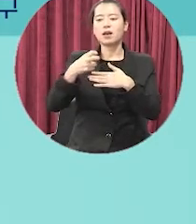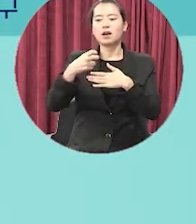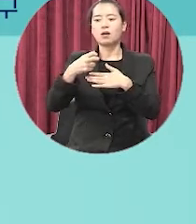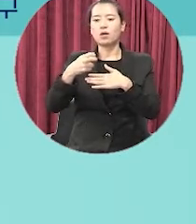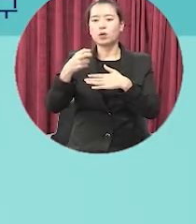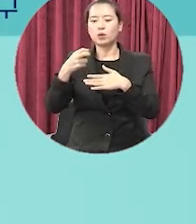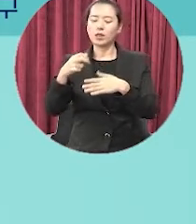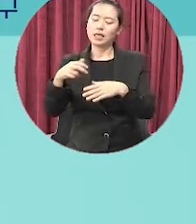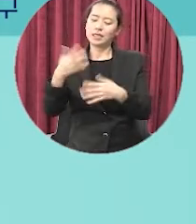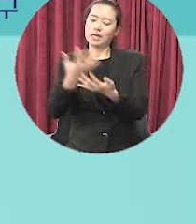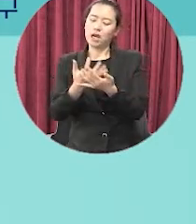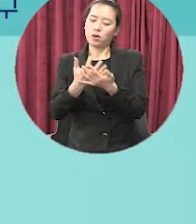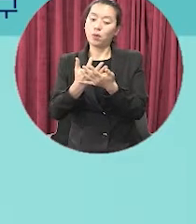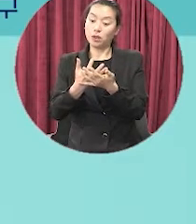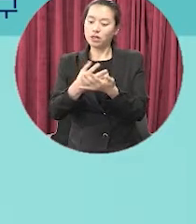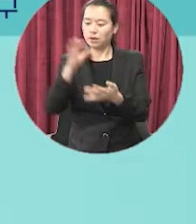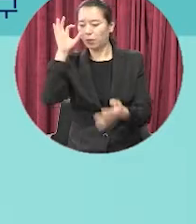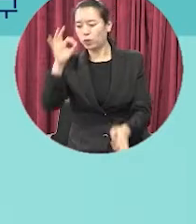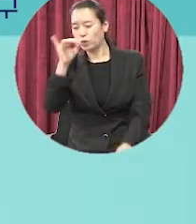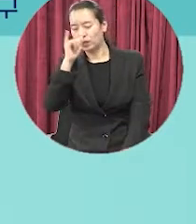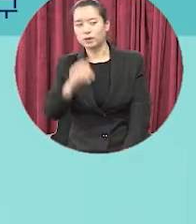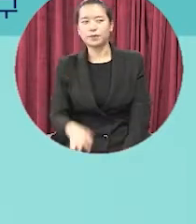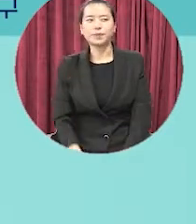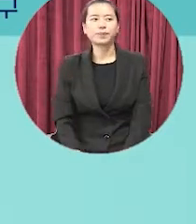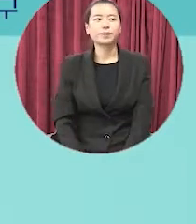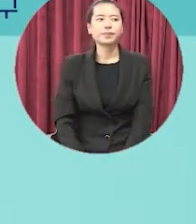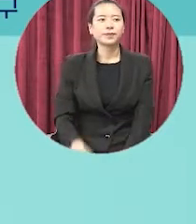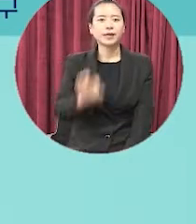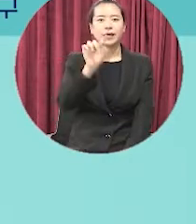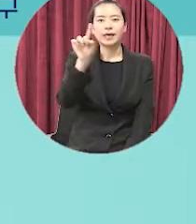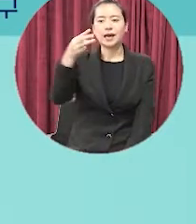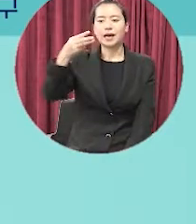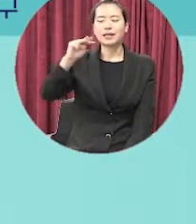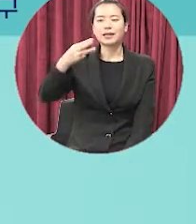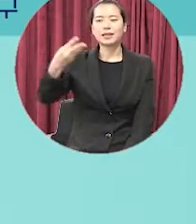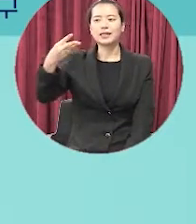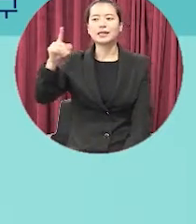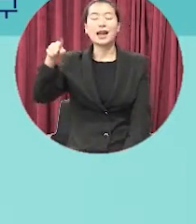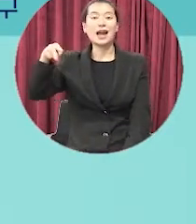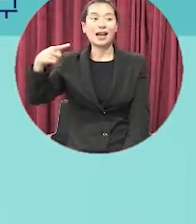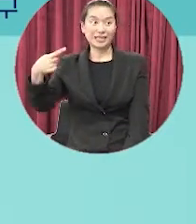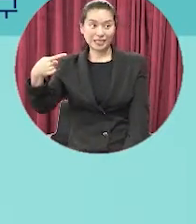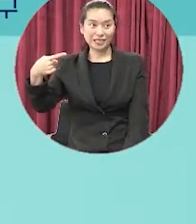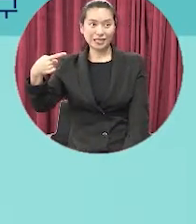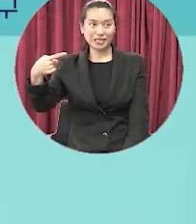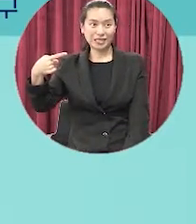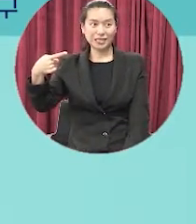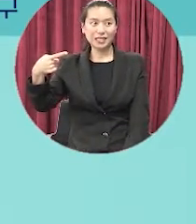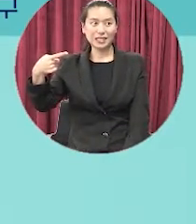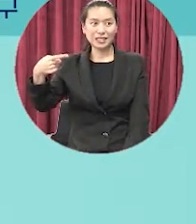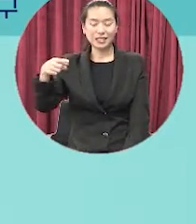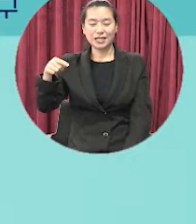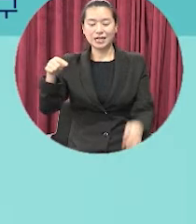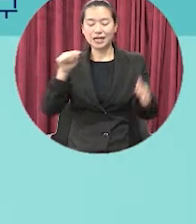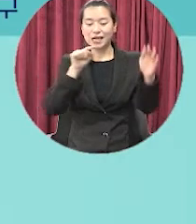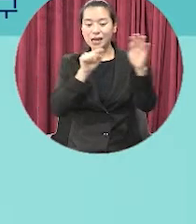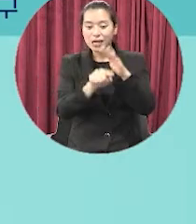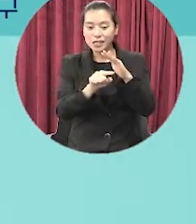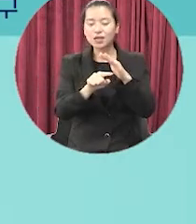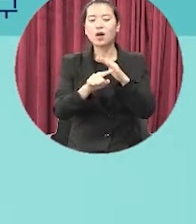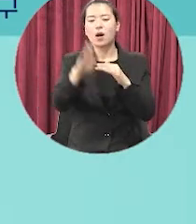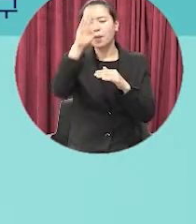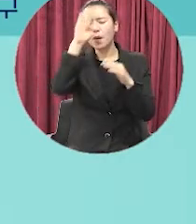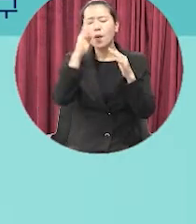이동하실 수 있습니다 아틀라스의 코트 데피니션 메뉴를 통해 분석하고자 하는 환자 군에 대해